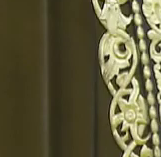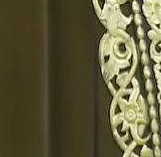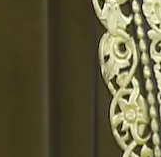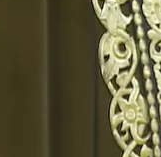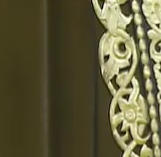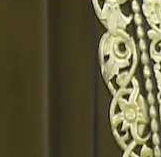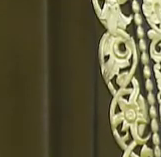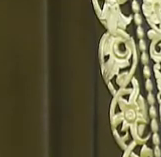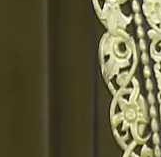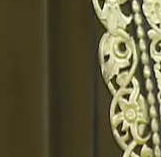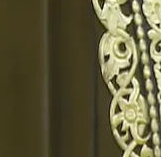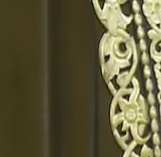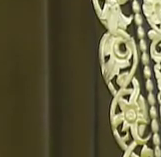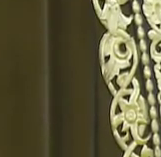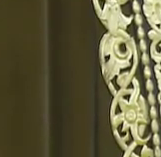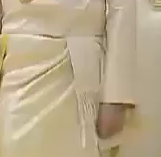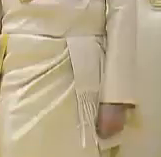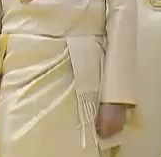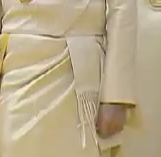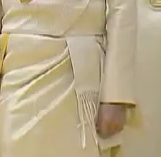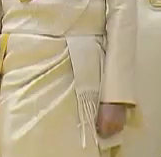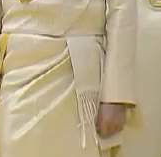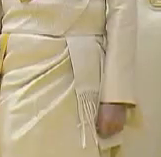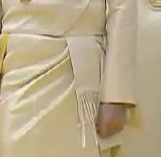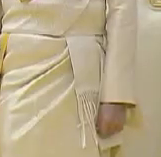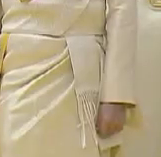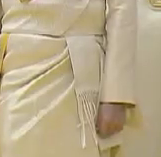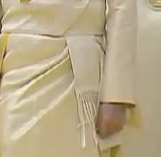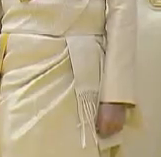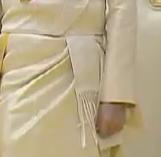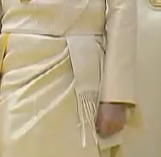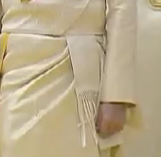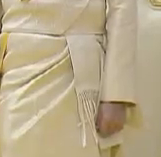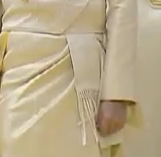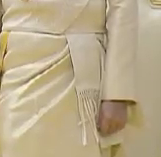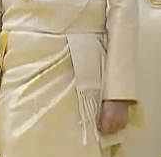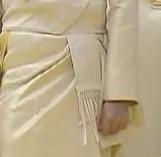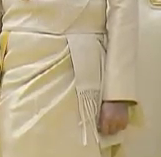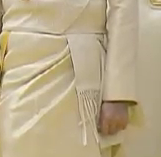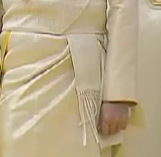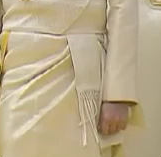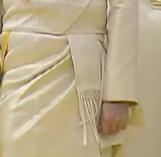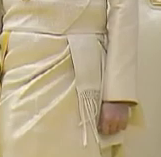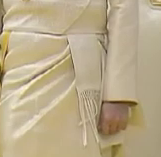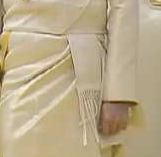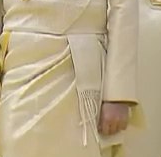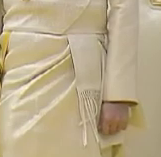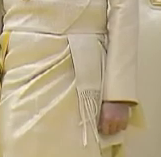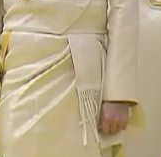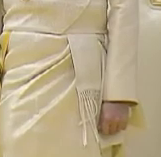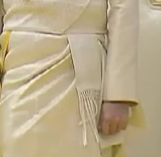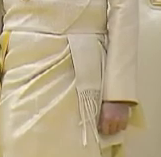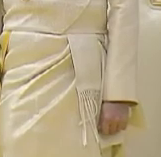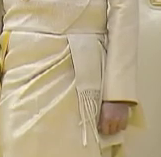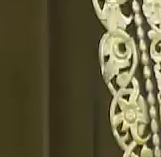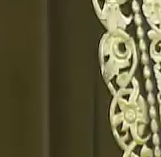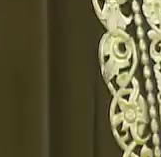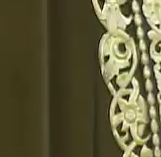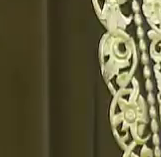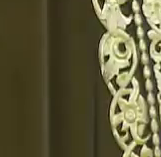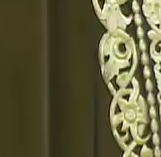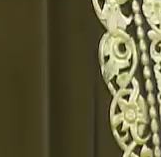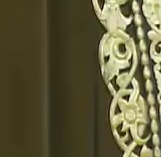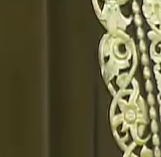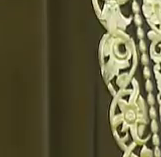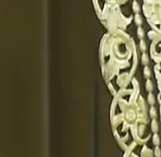kerana dengan izinnya beta telah dipilih menjadi Yang di-Pertuan